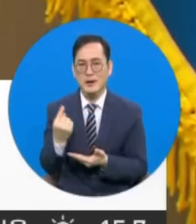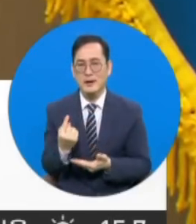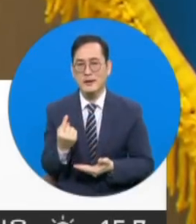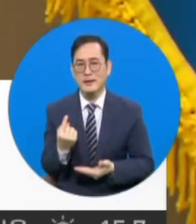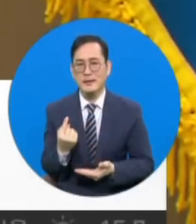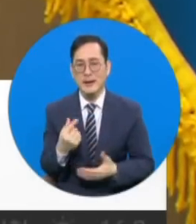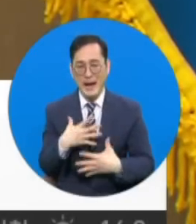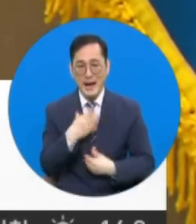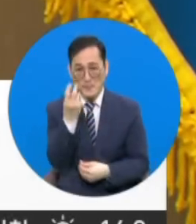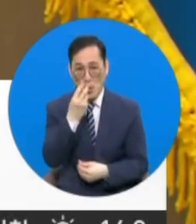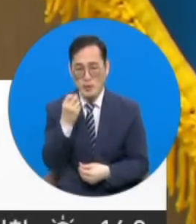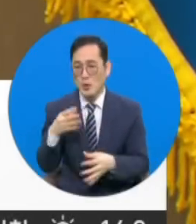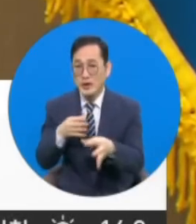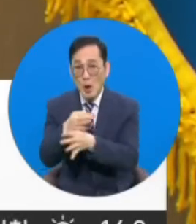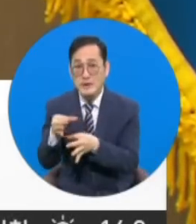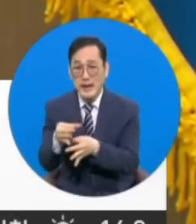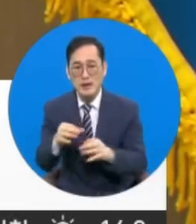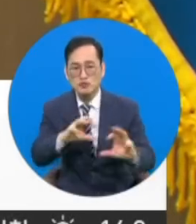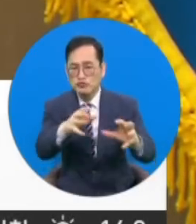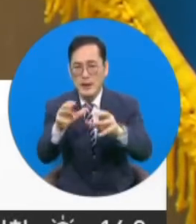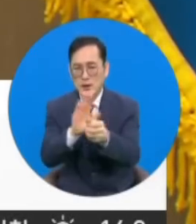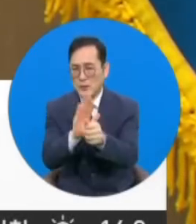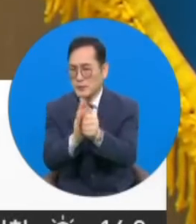경제가 국제협력하여